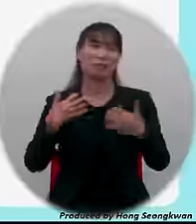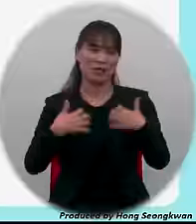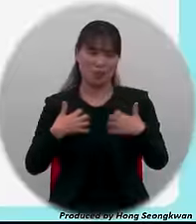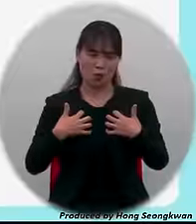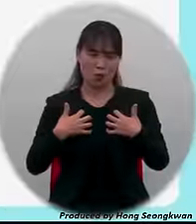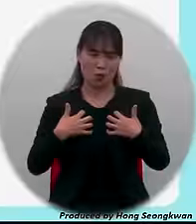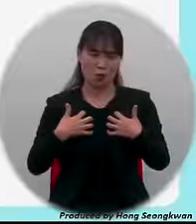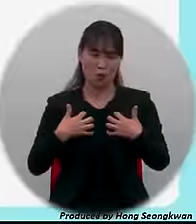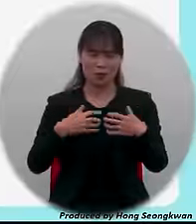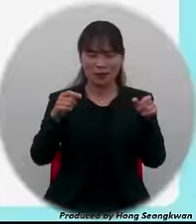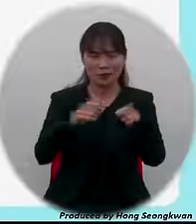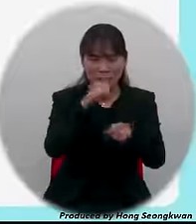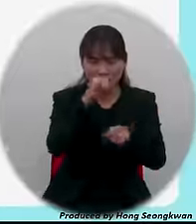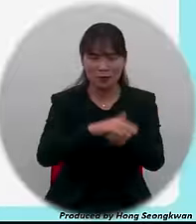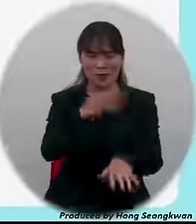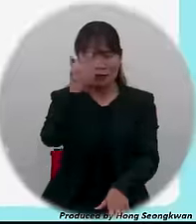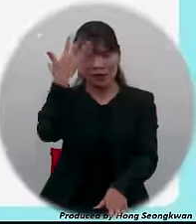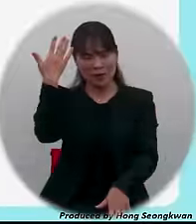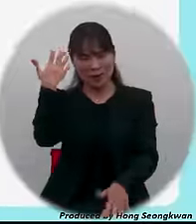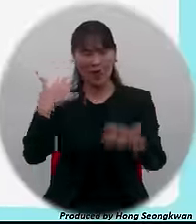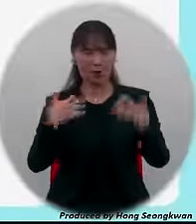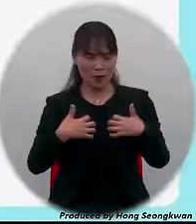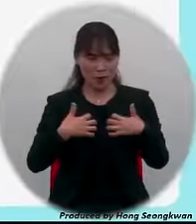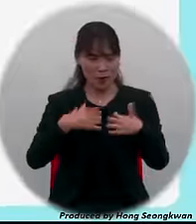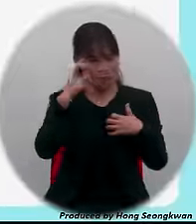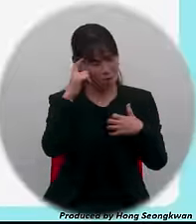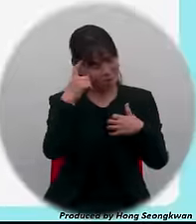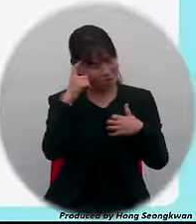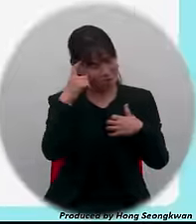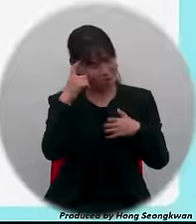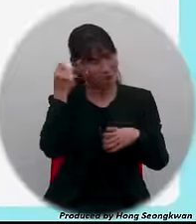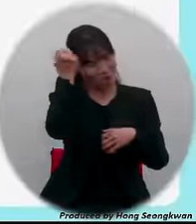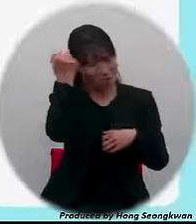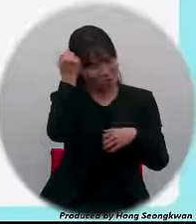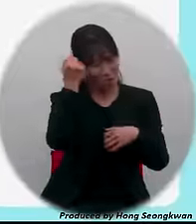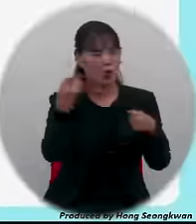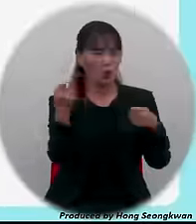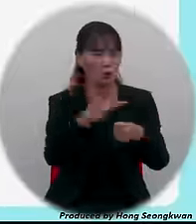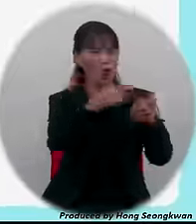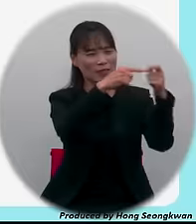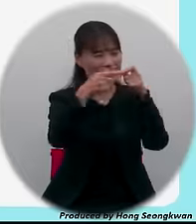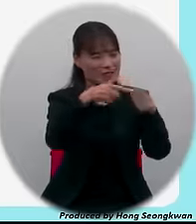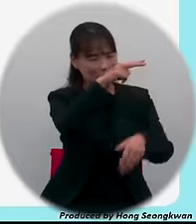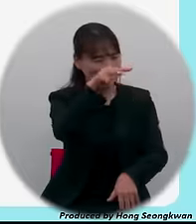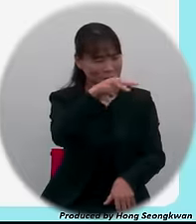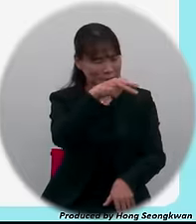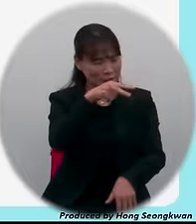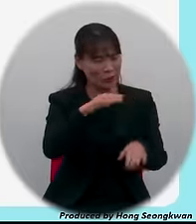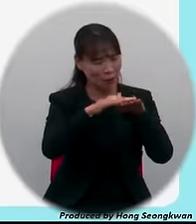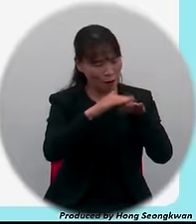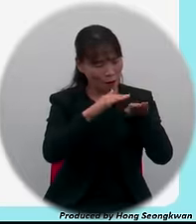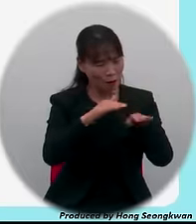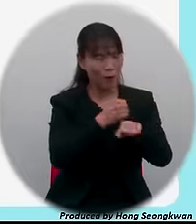게임들은 스타크래프트 럼 머리를 써 가면서 또 긴 글을 읽으면서 의미를 파악하고 세계관을 아은 상태에서